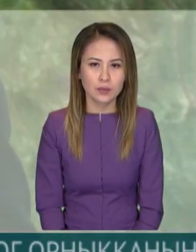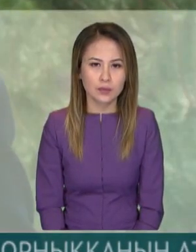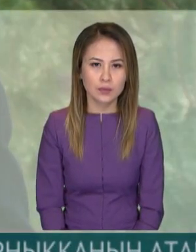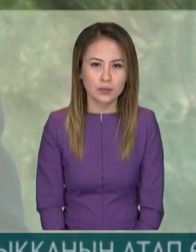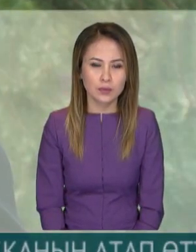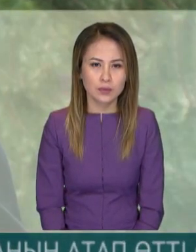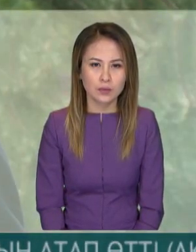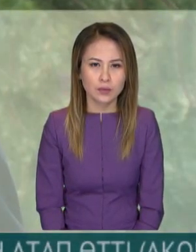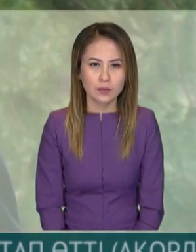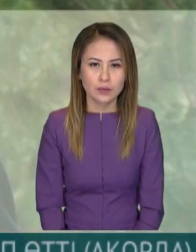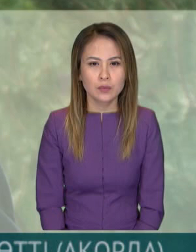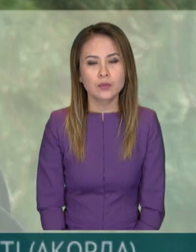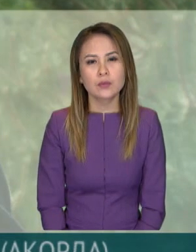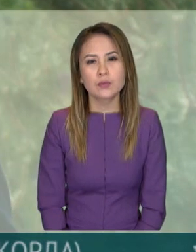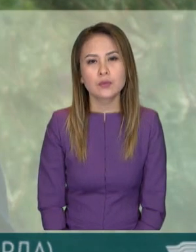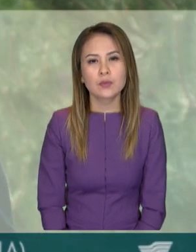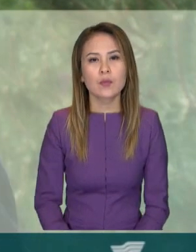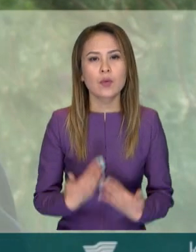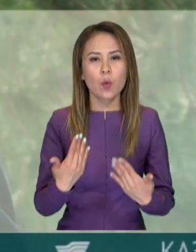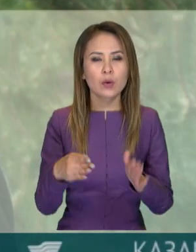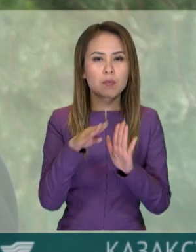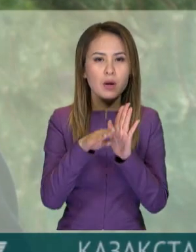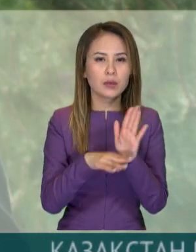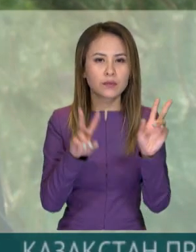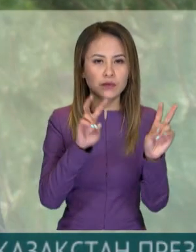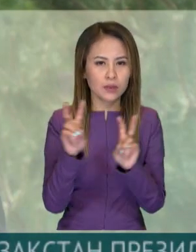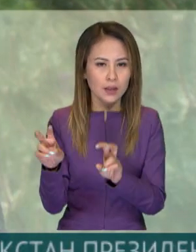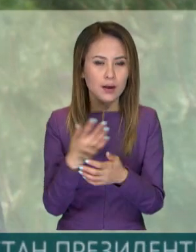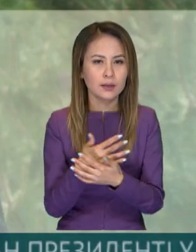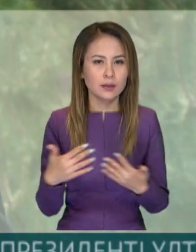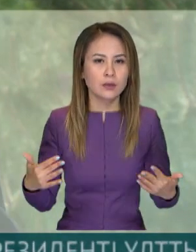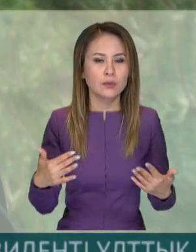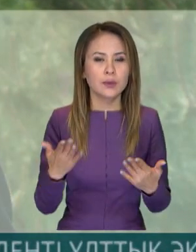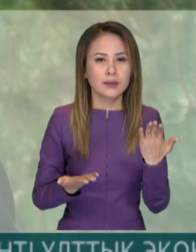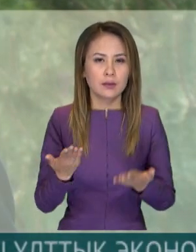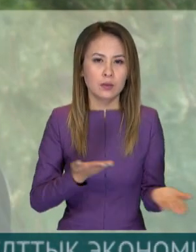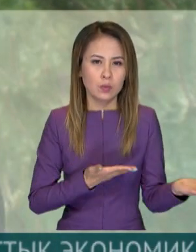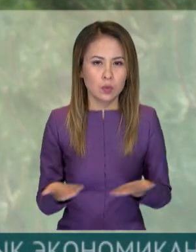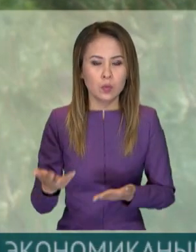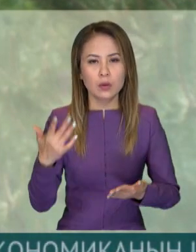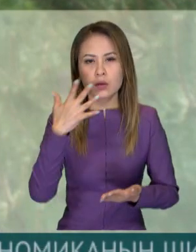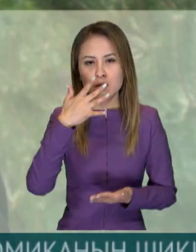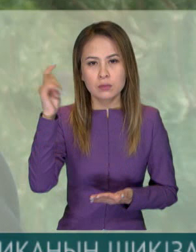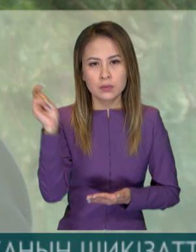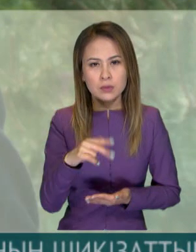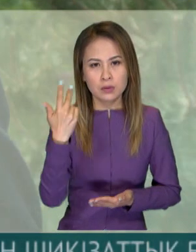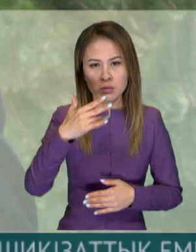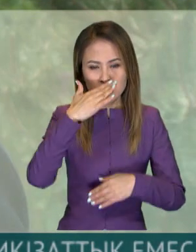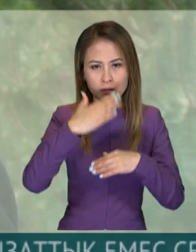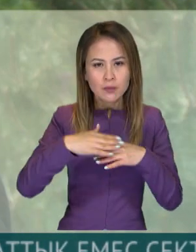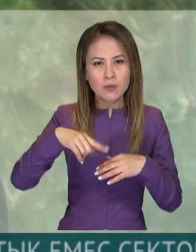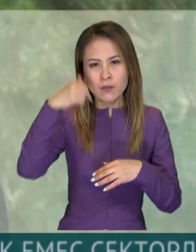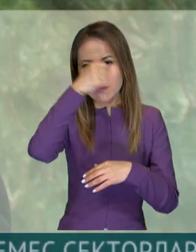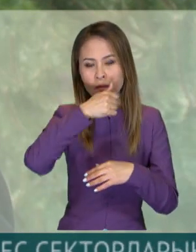Былтыр бізге осы аталған бағдарлама бойынша 30 шақты шетелден жаңа маман тартылса, биылға біз жоспар кем дегенде